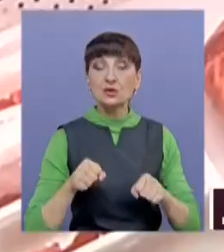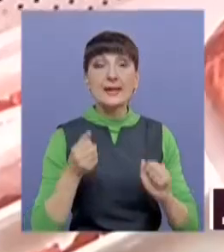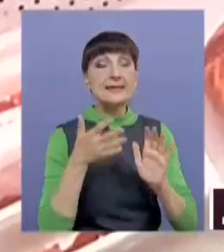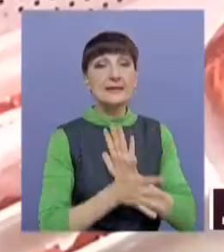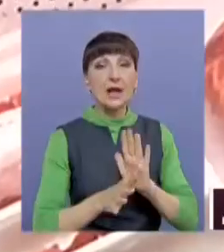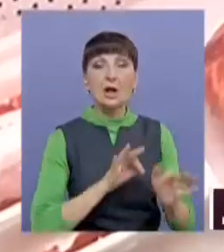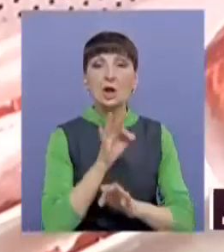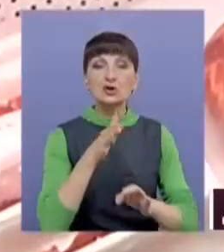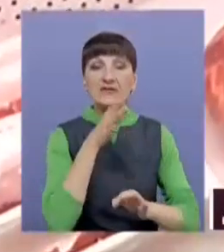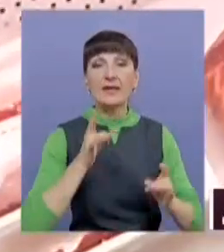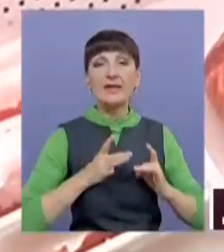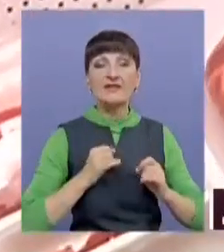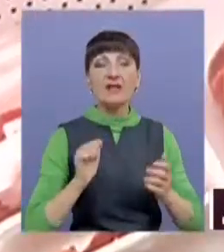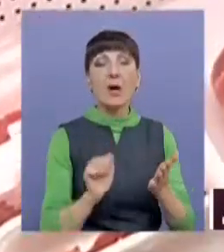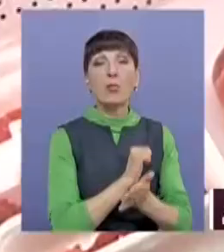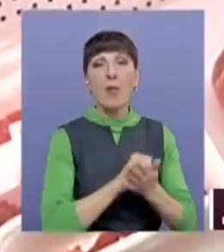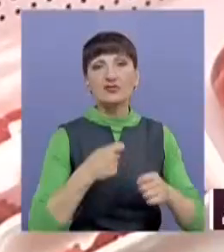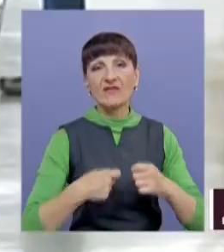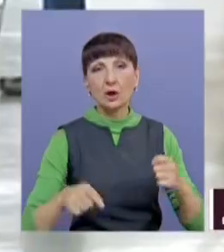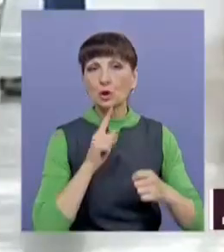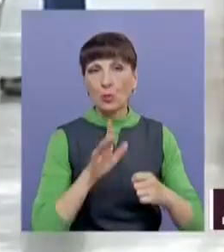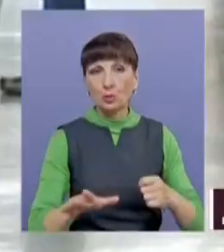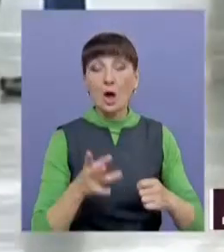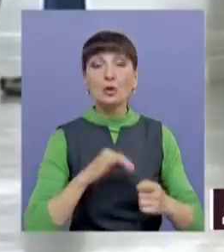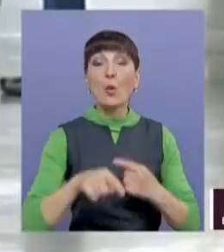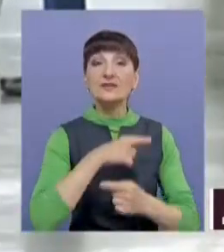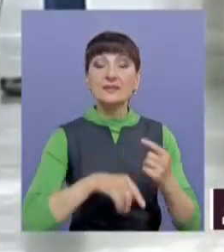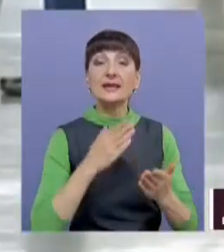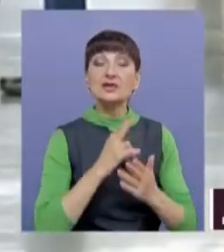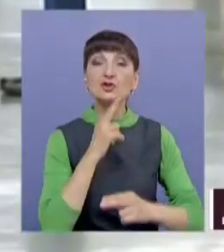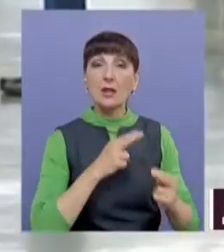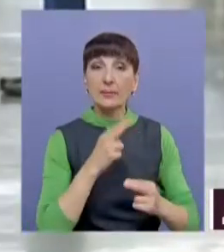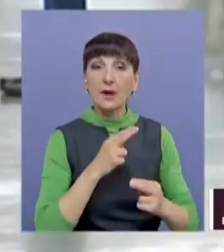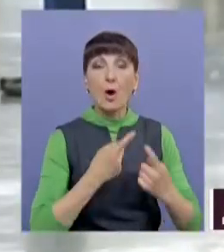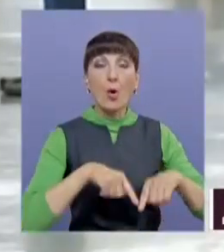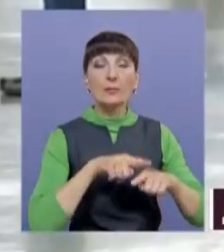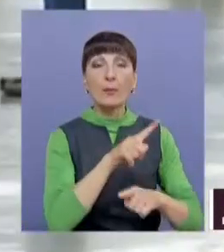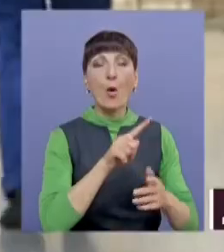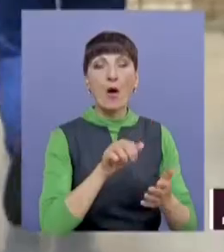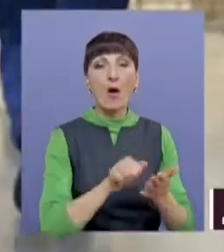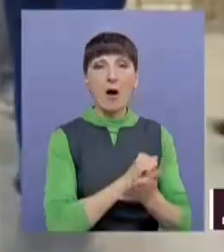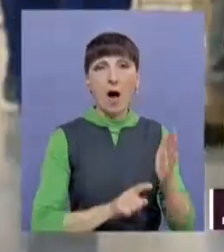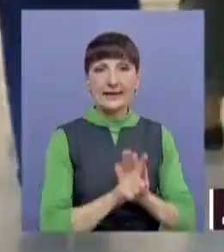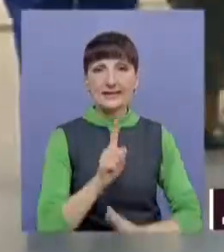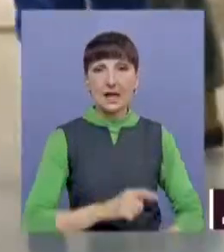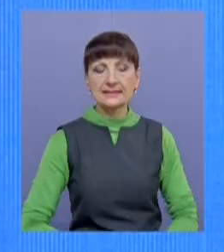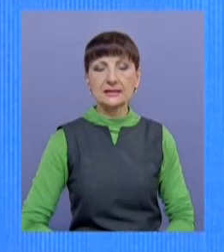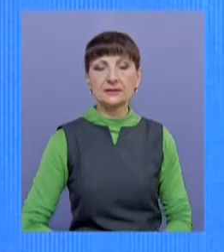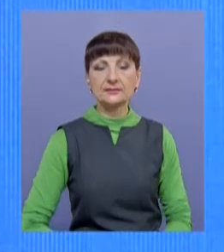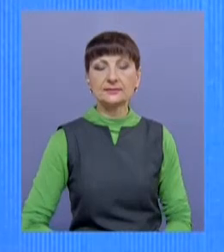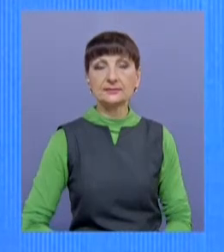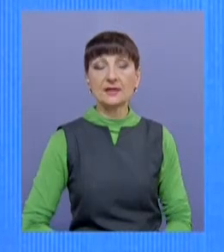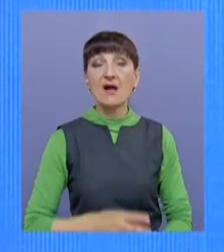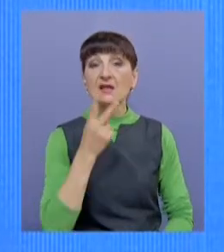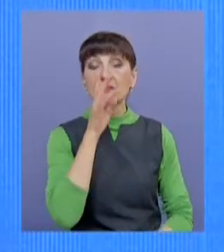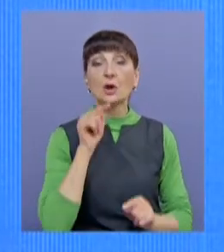тратить лишнее время и нервы на бумажную волокиту. Однако у бизнесменов есть нарекания к органу по аккредитации. Несмотря